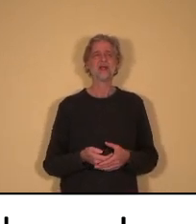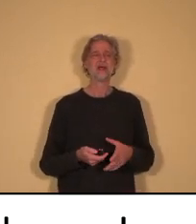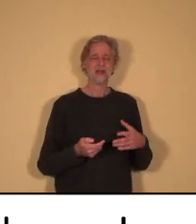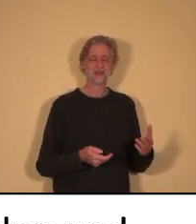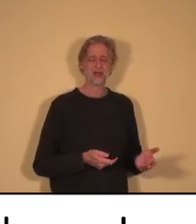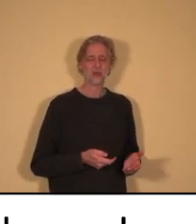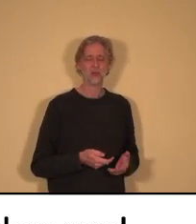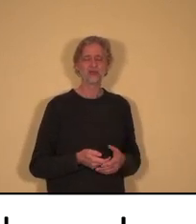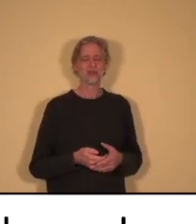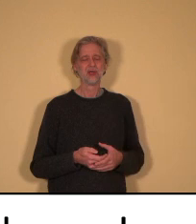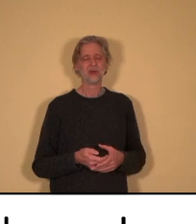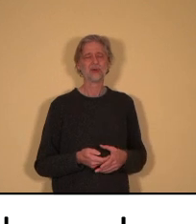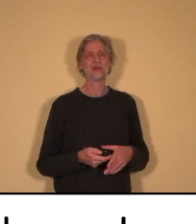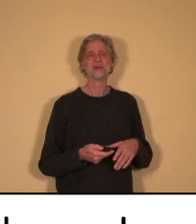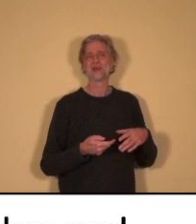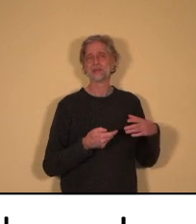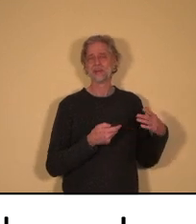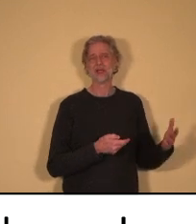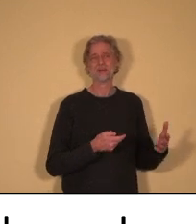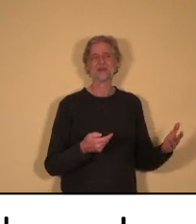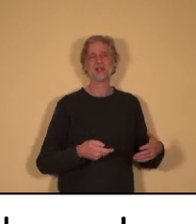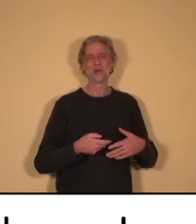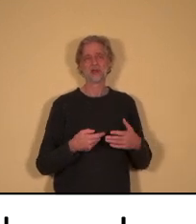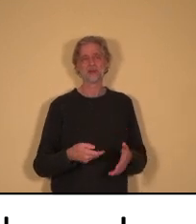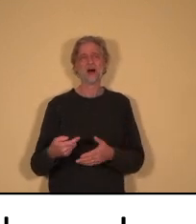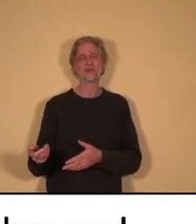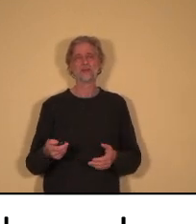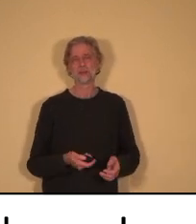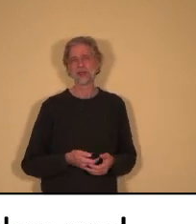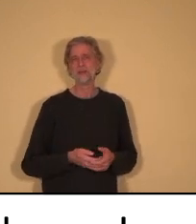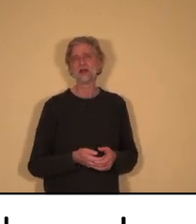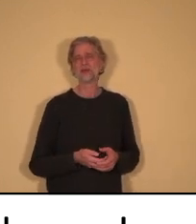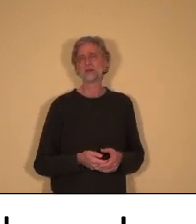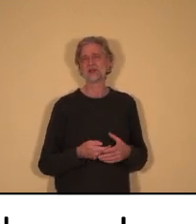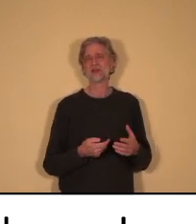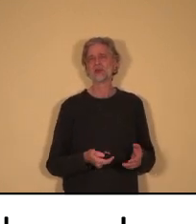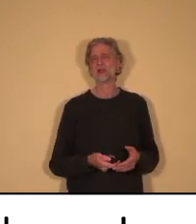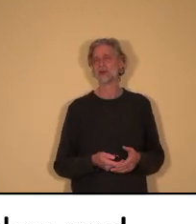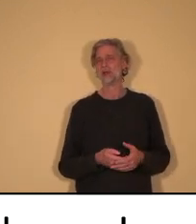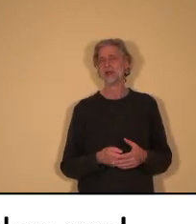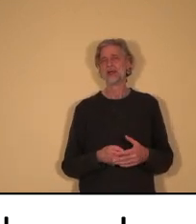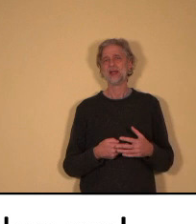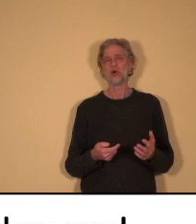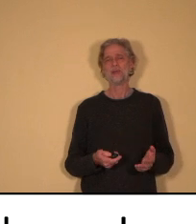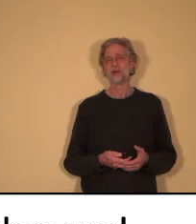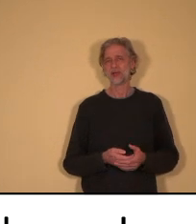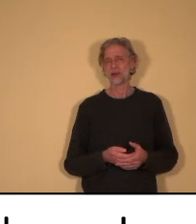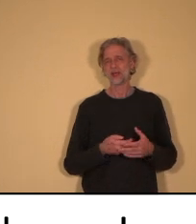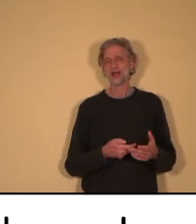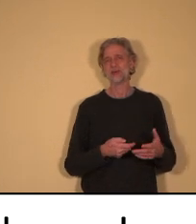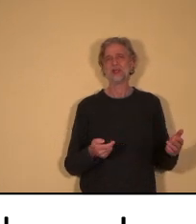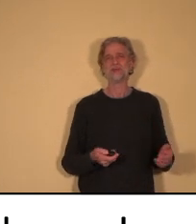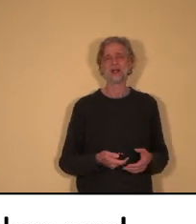sind, ist sehr groß. Und eben jetzt nicht nur jetzt mal ab vom Klimaeffekt, hat das natürlich auch einen enormen Effekt